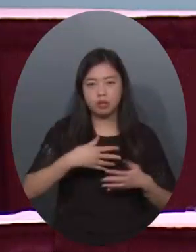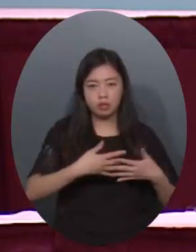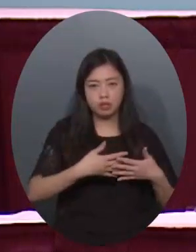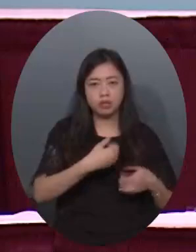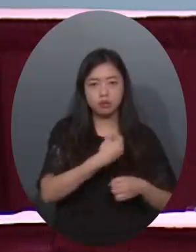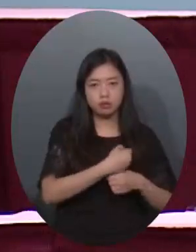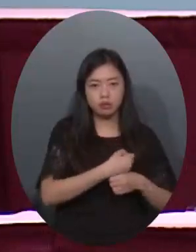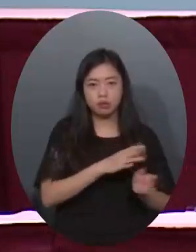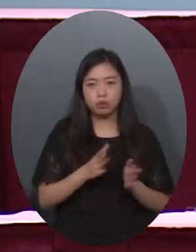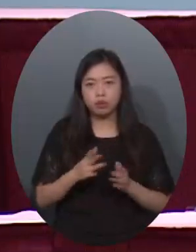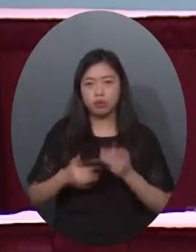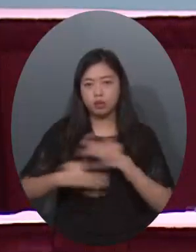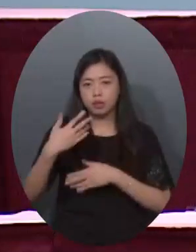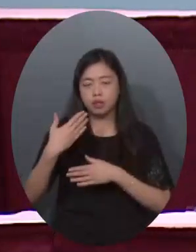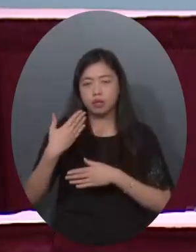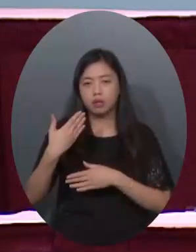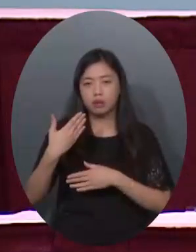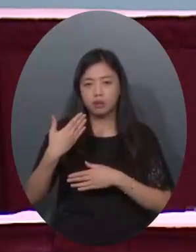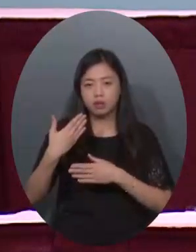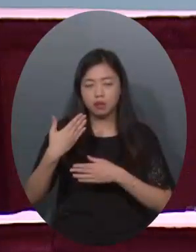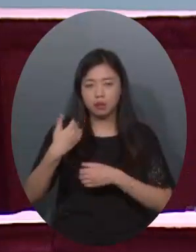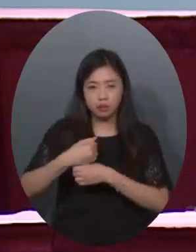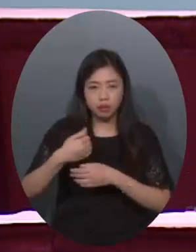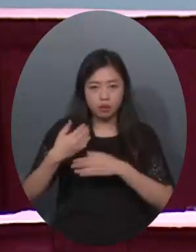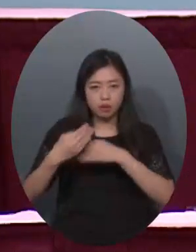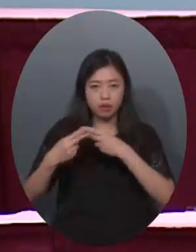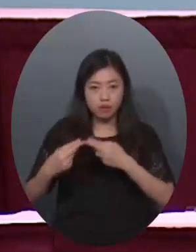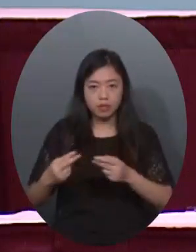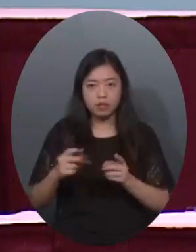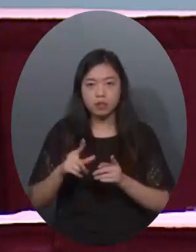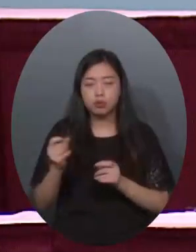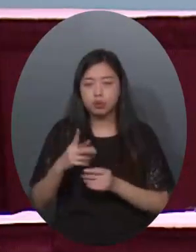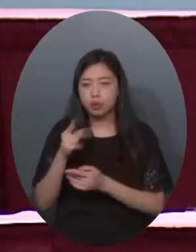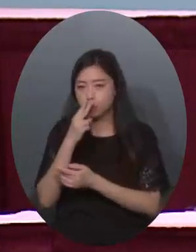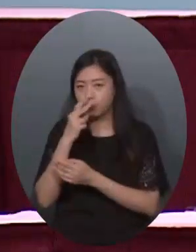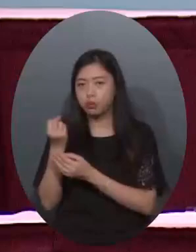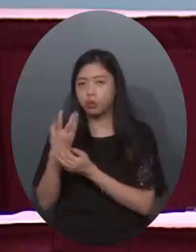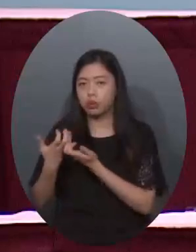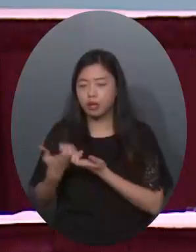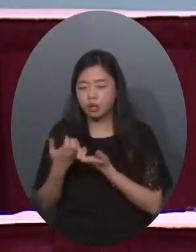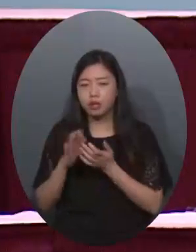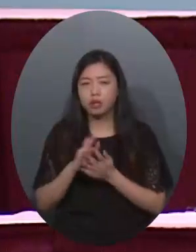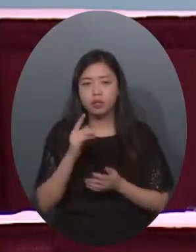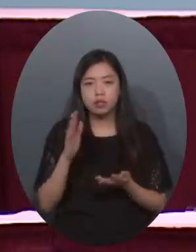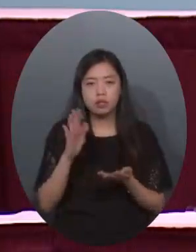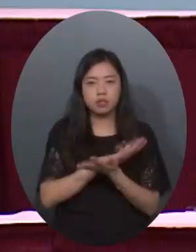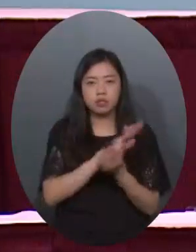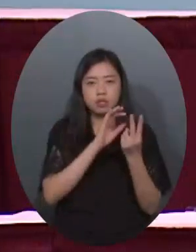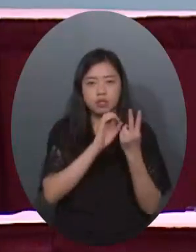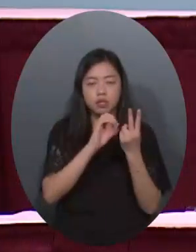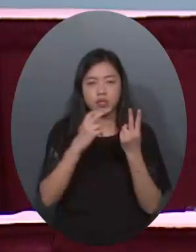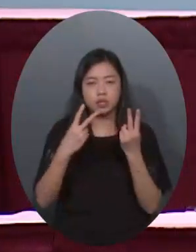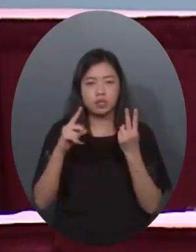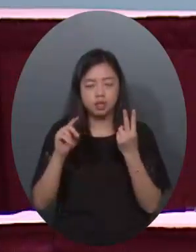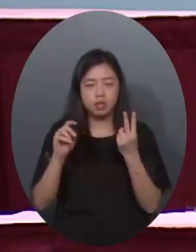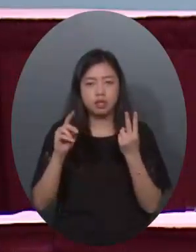發展業務及投資物業重估後，設置2020年12月31日止年